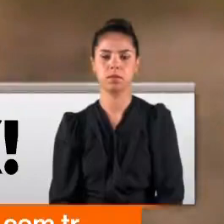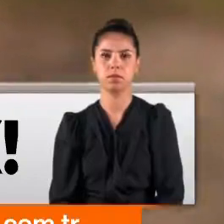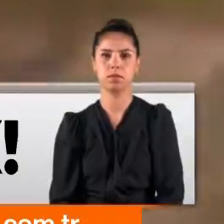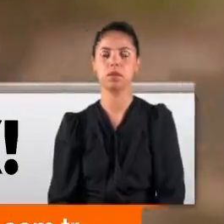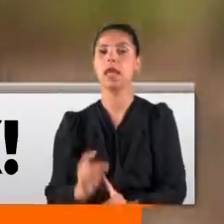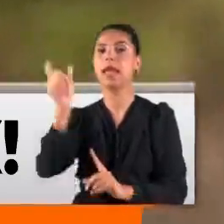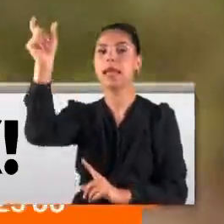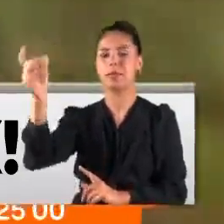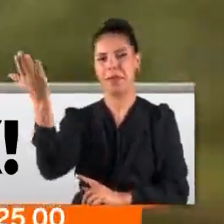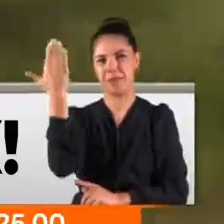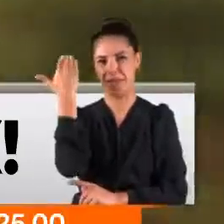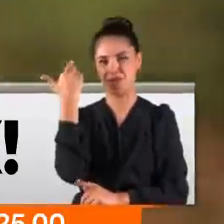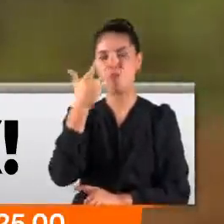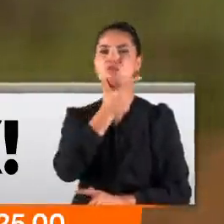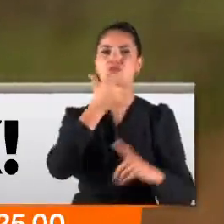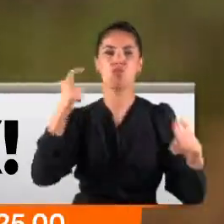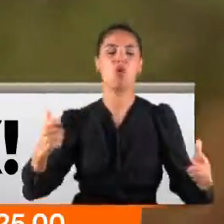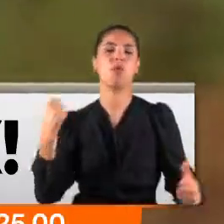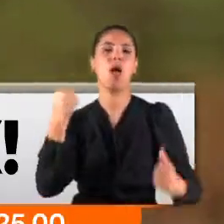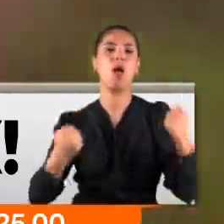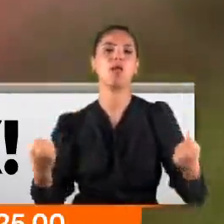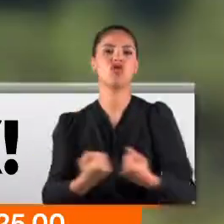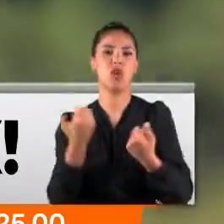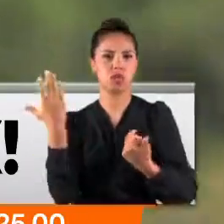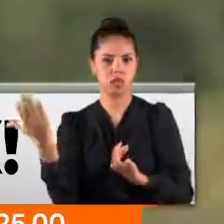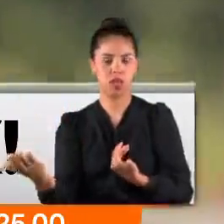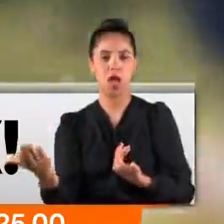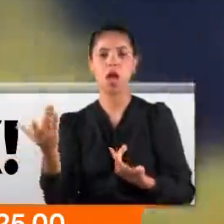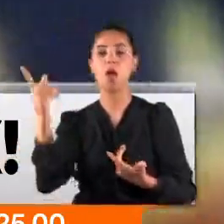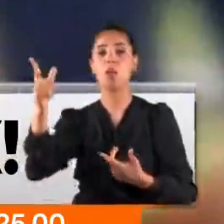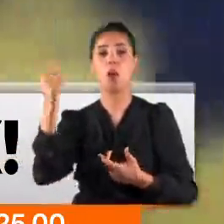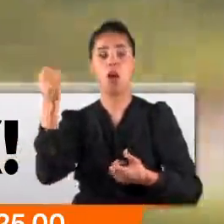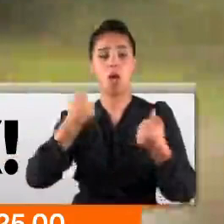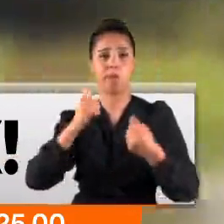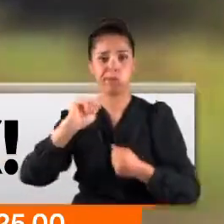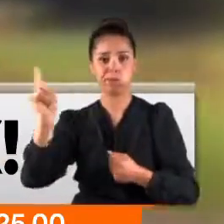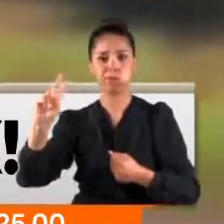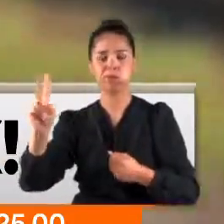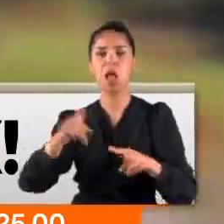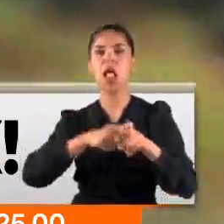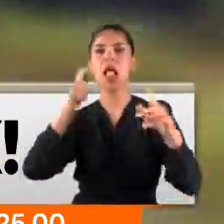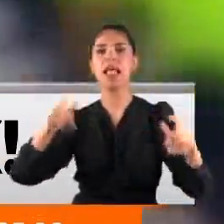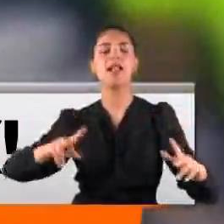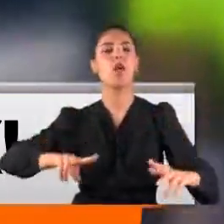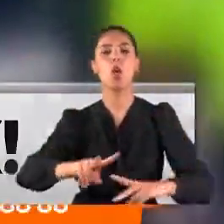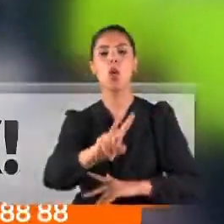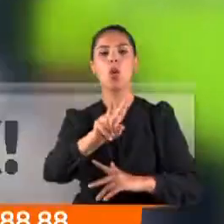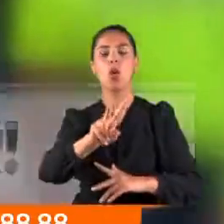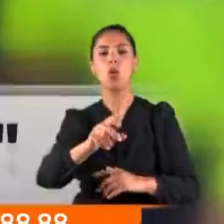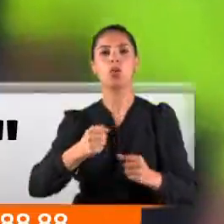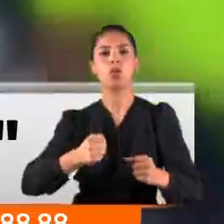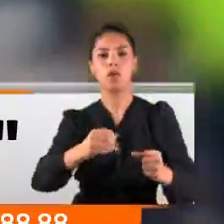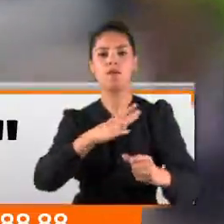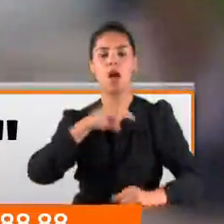İbrahim Tatlıses geçenlerde Bodrum'da trafik kazası geçirdi. Tatlıses'in aracı Bodrum Yalıkavak yolu üzerinde seyir halindeyken